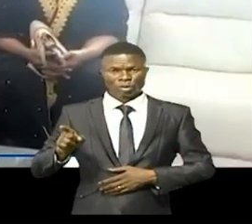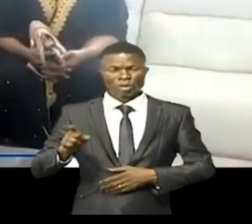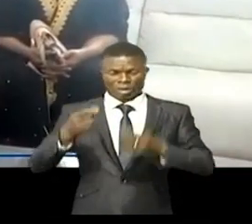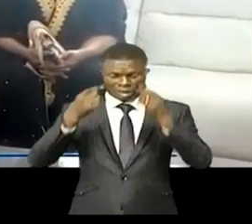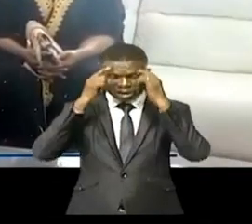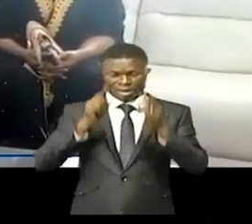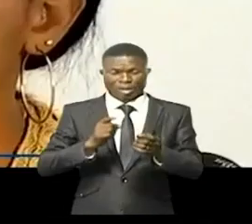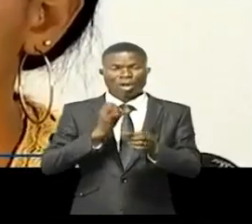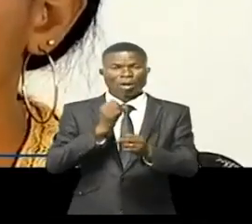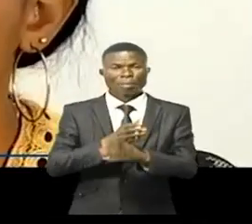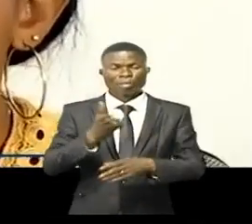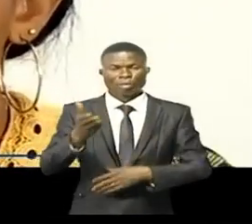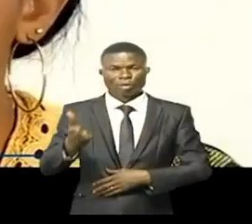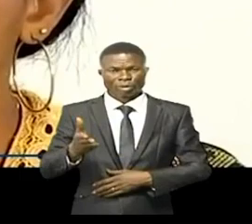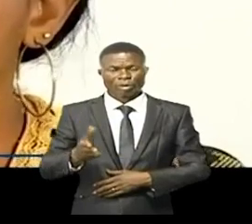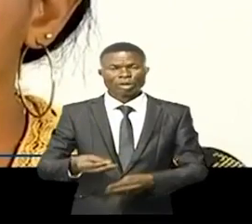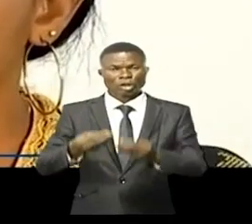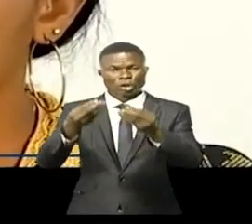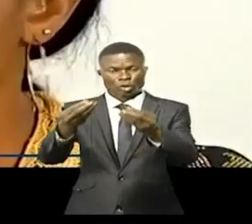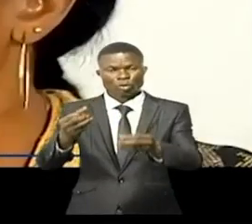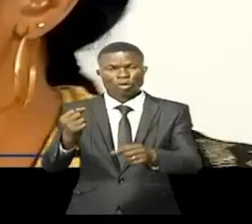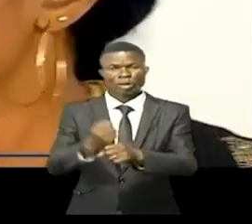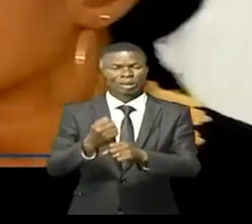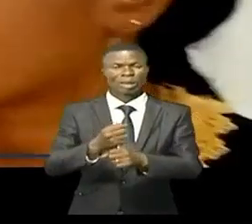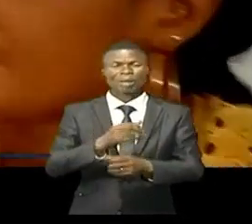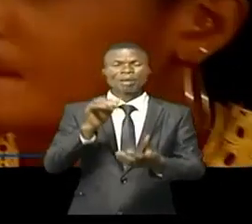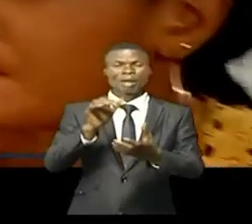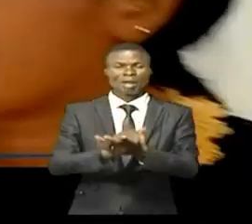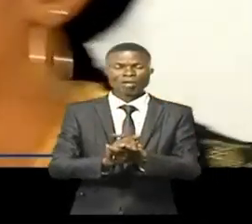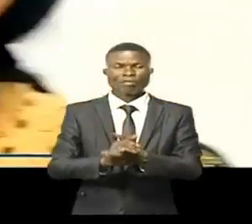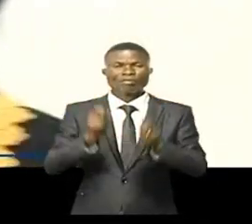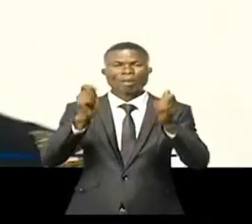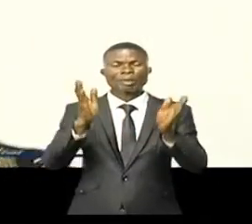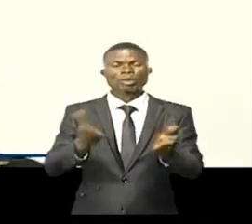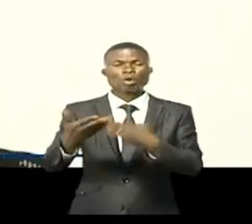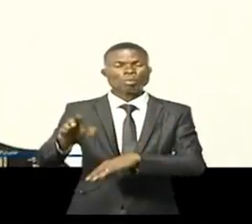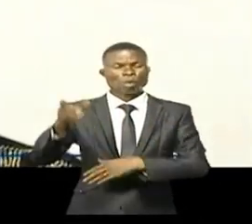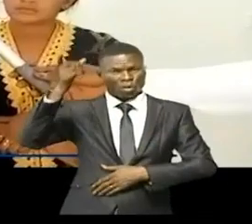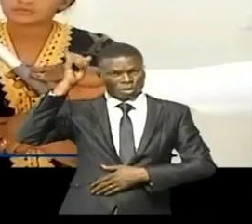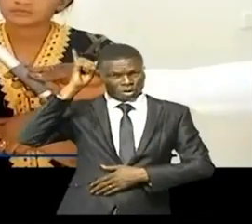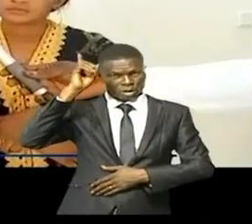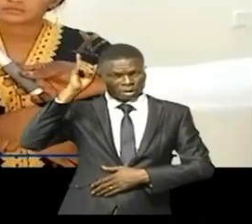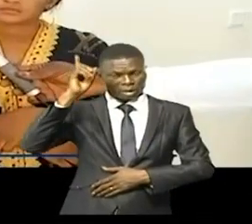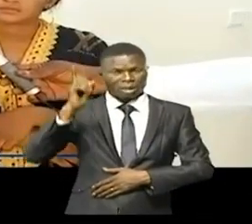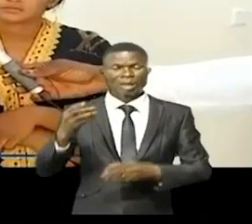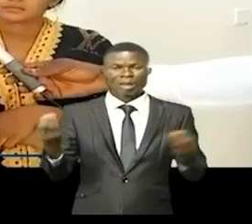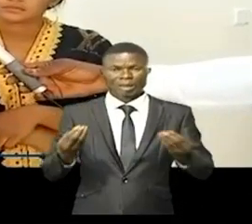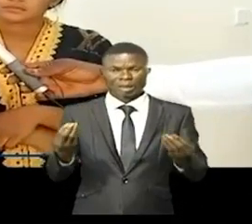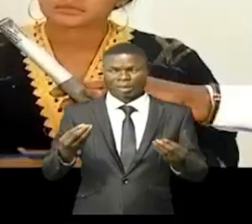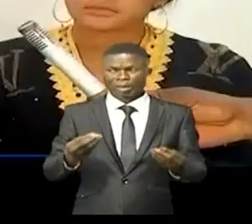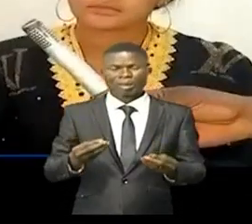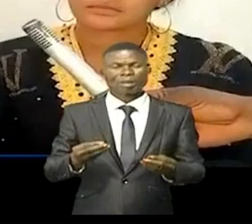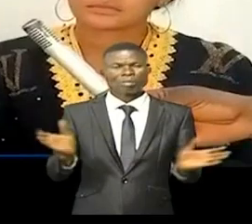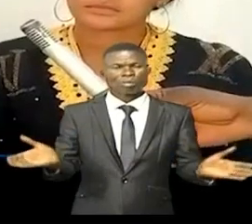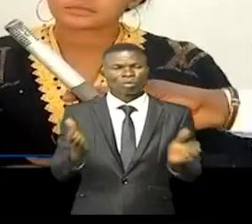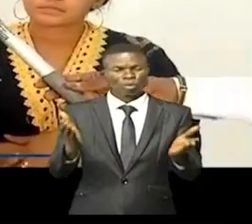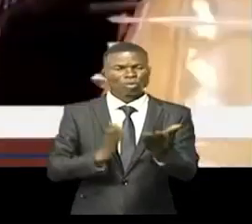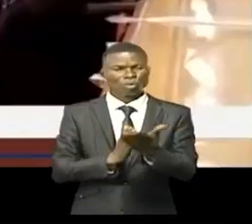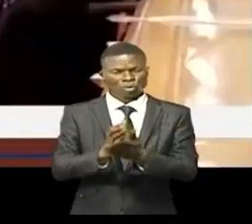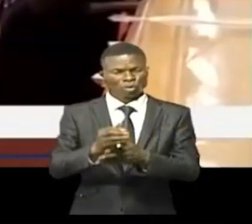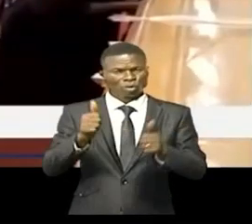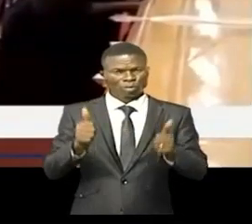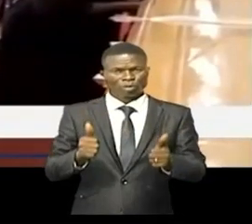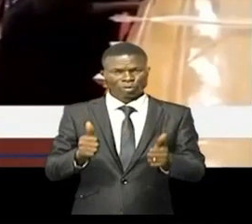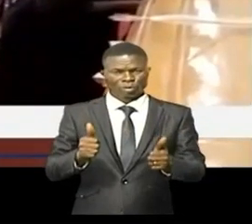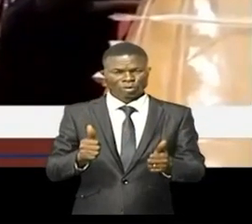décision de donner du travail à Madame Patrick Palata, en tout cas pour qu'elle élève dans les meilleures conditions